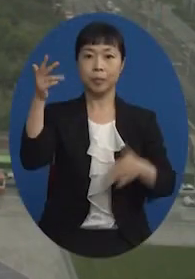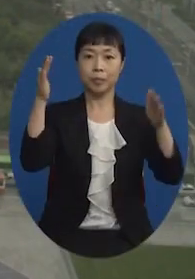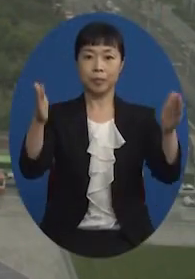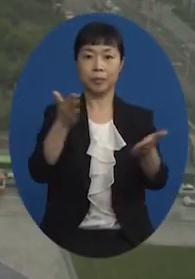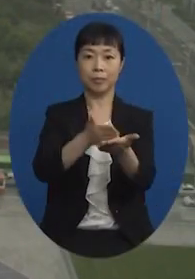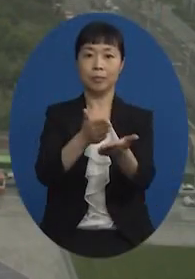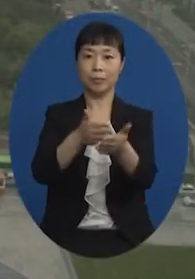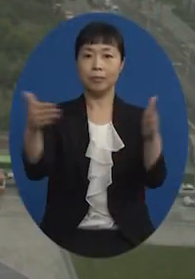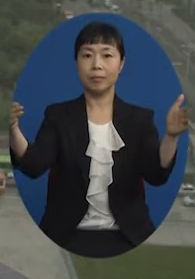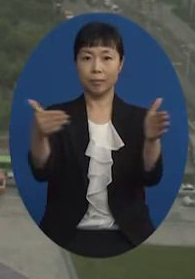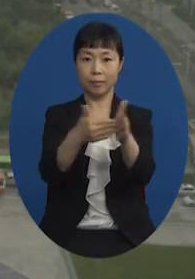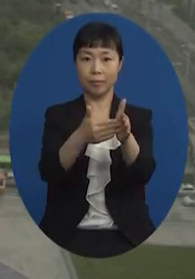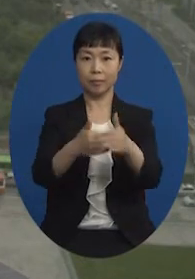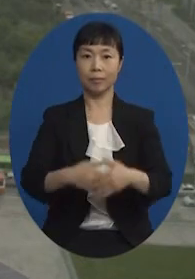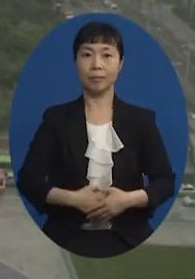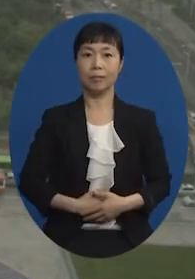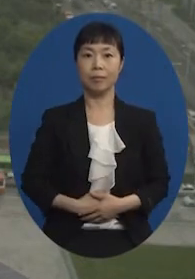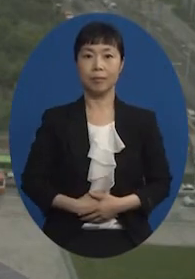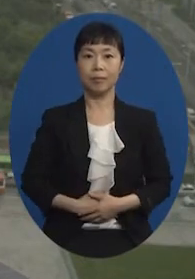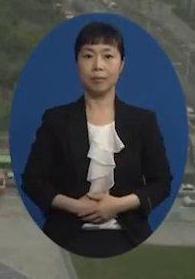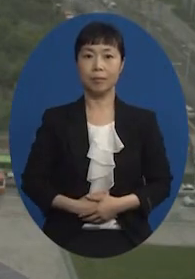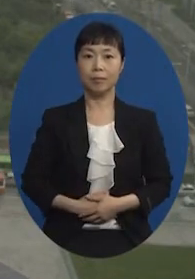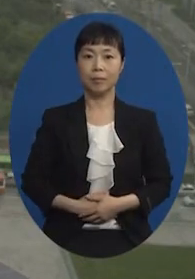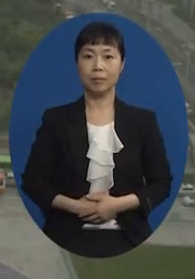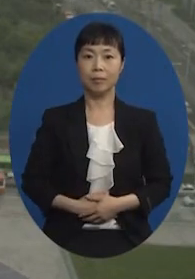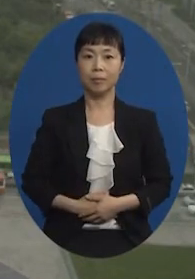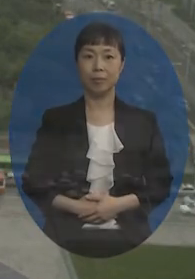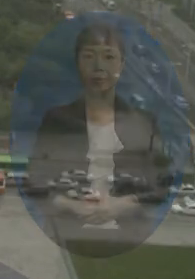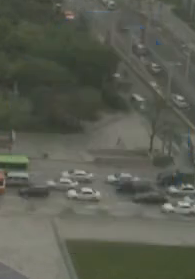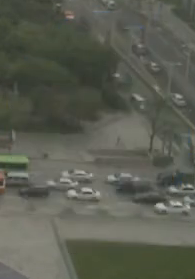이상 한 주간의 대만 뉴스 여기서 마치겠습니다